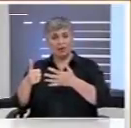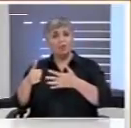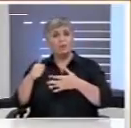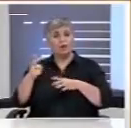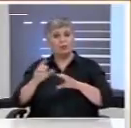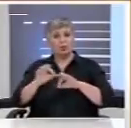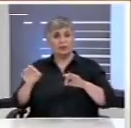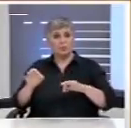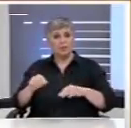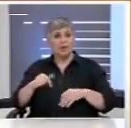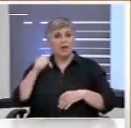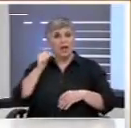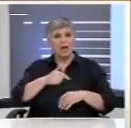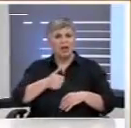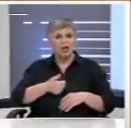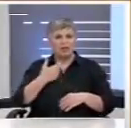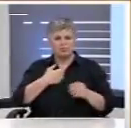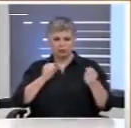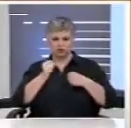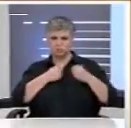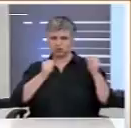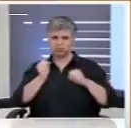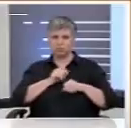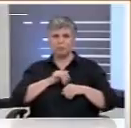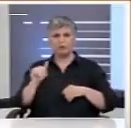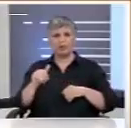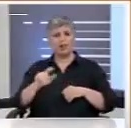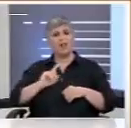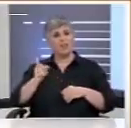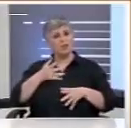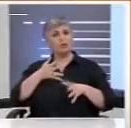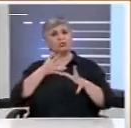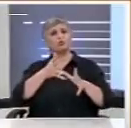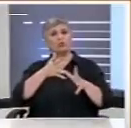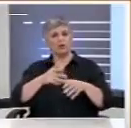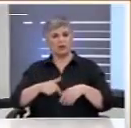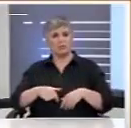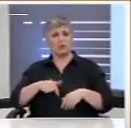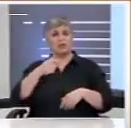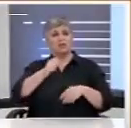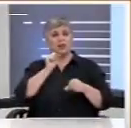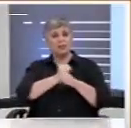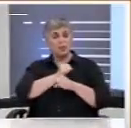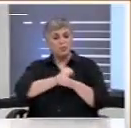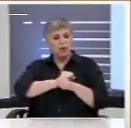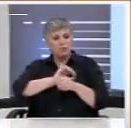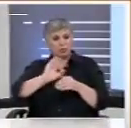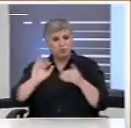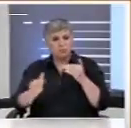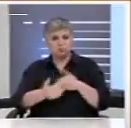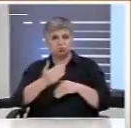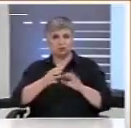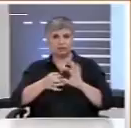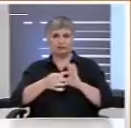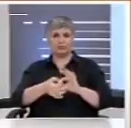δημόσιους υπαλλήλους δεν φέρανε κάποια αντίρρηση και δουλεύανε μέχρι το τέλος. Το δεύτερο μέτρο σύγκρισης